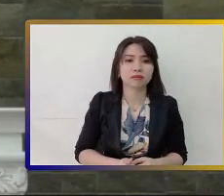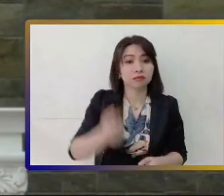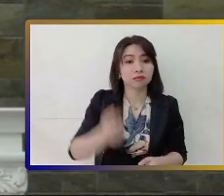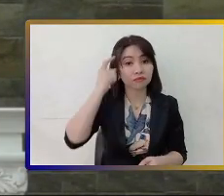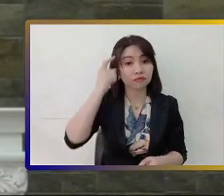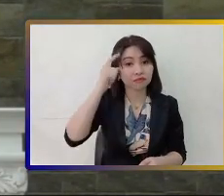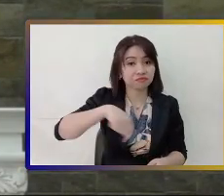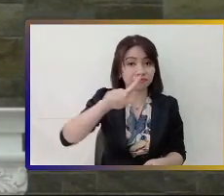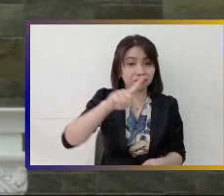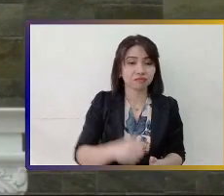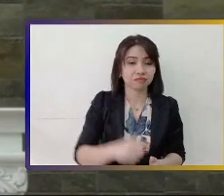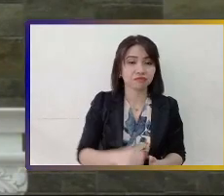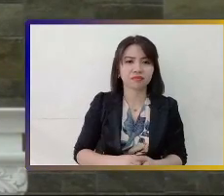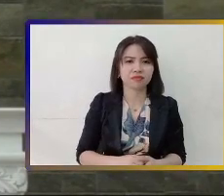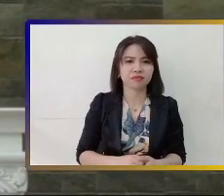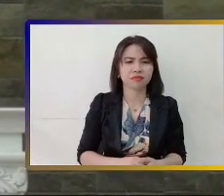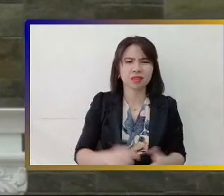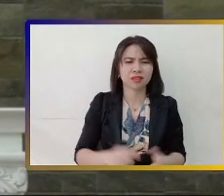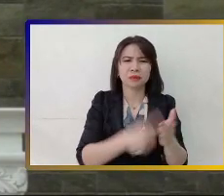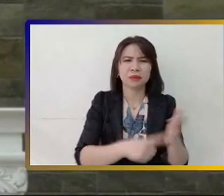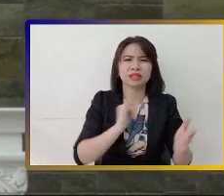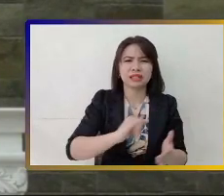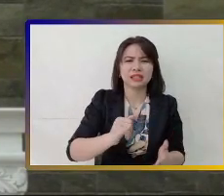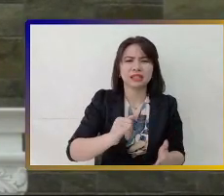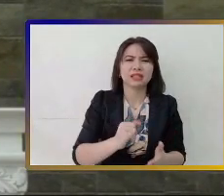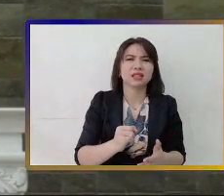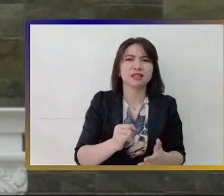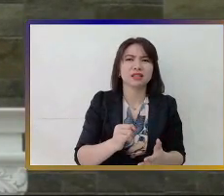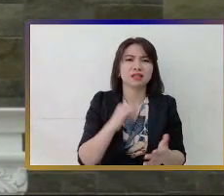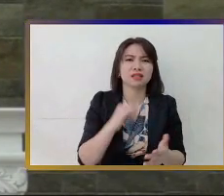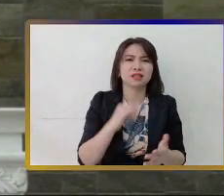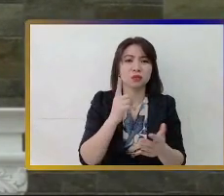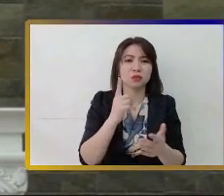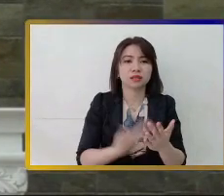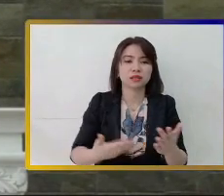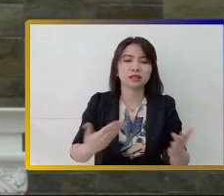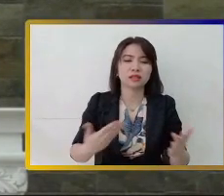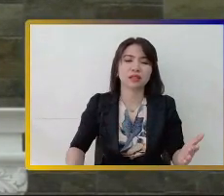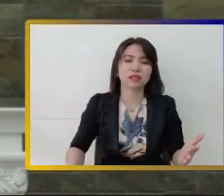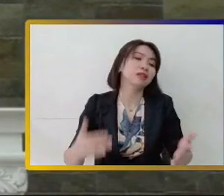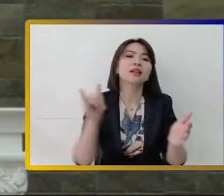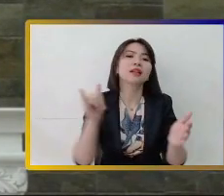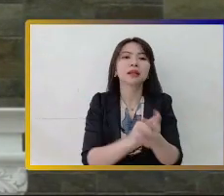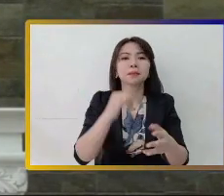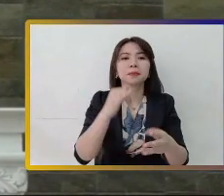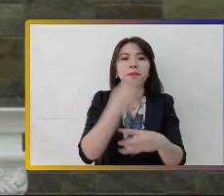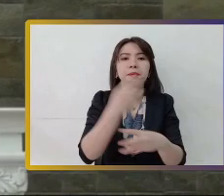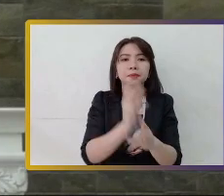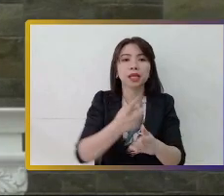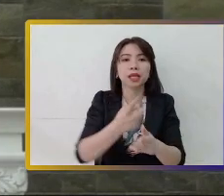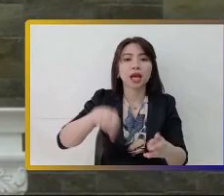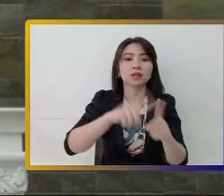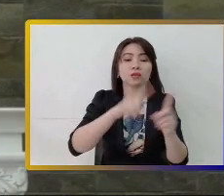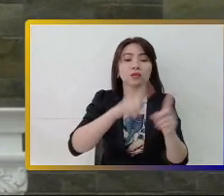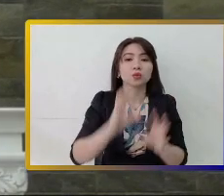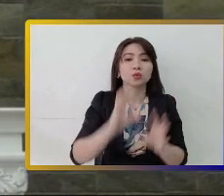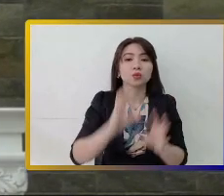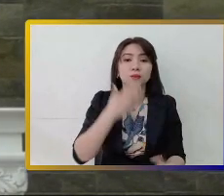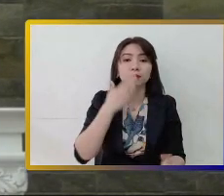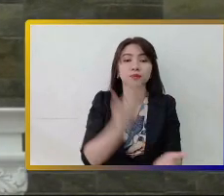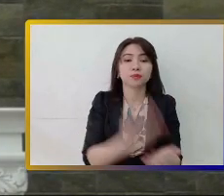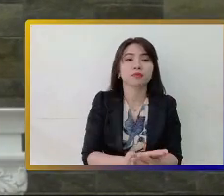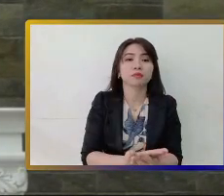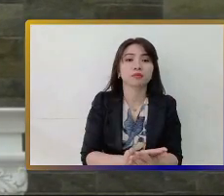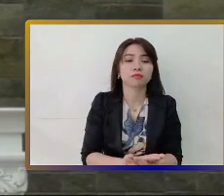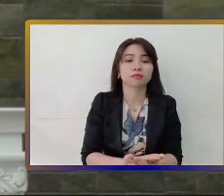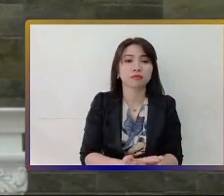Akalain mo yan? Kung alin pa yung isang bagay na sana makakagawa ka ng mabuti, yun ang inalagaan mo at pinanatili